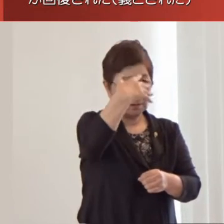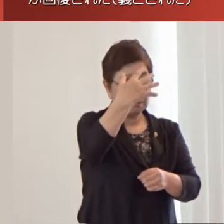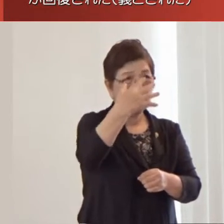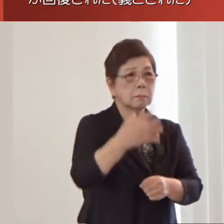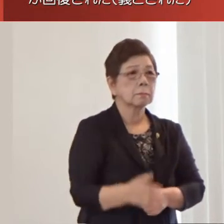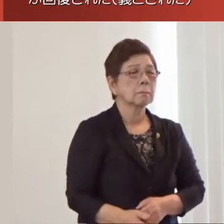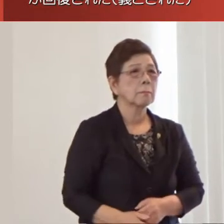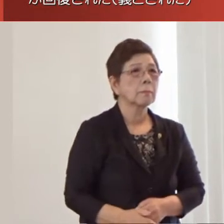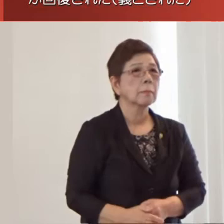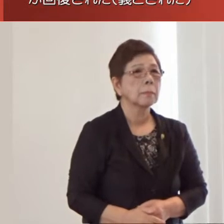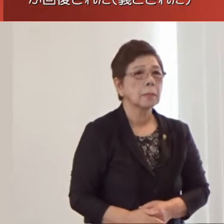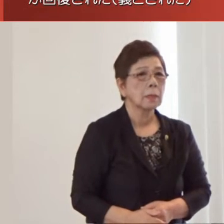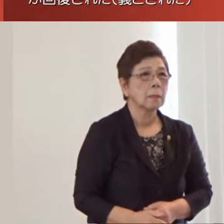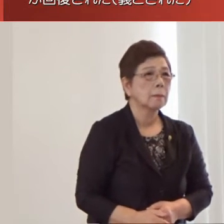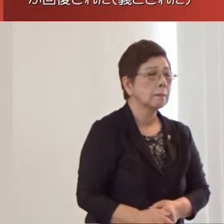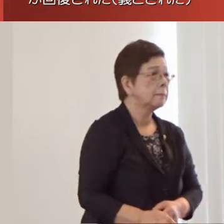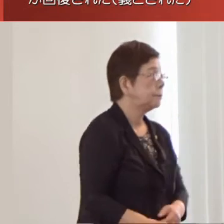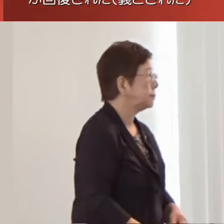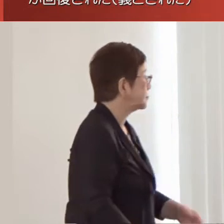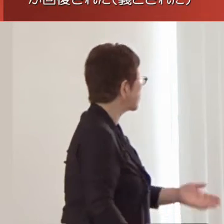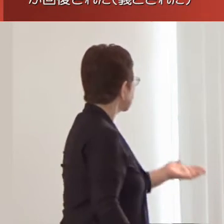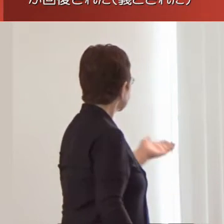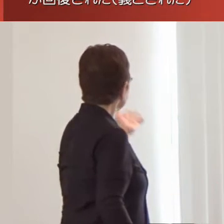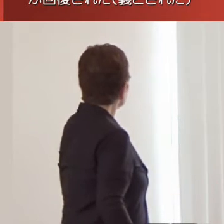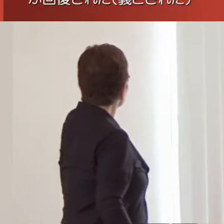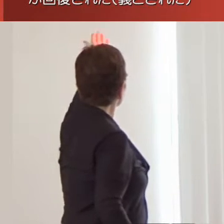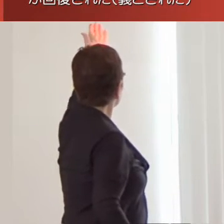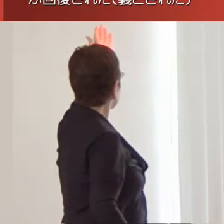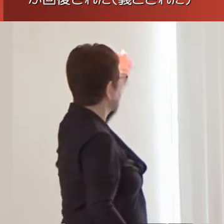がですね、これ聖書の本文の通りです。